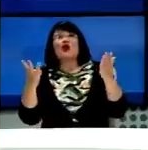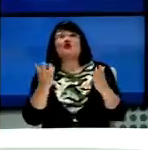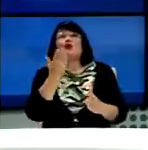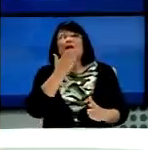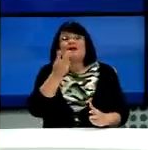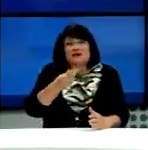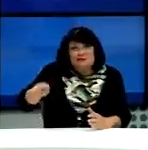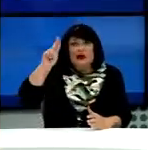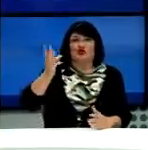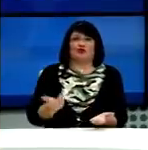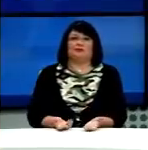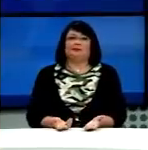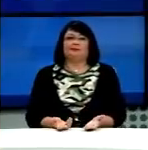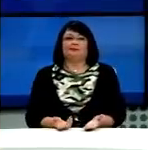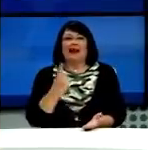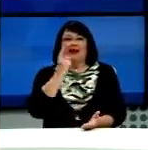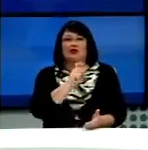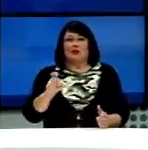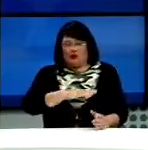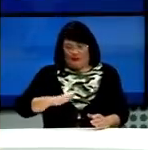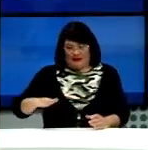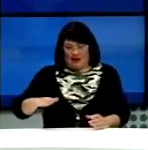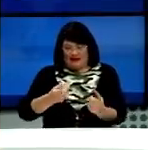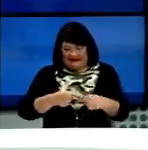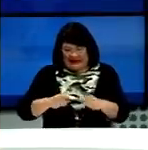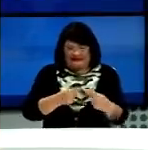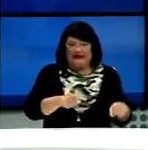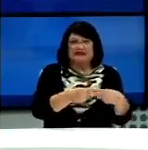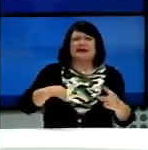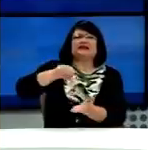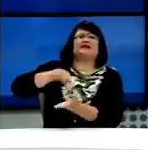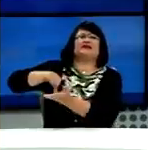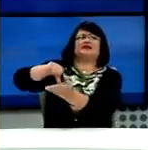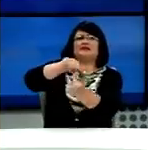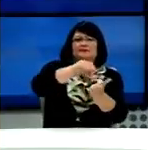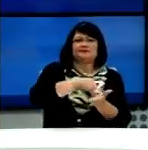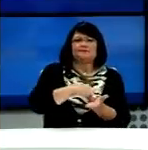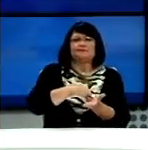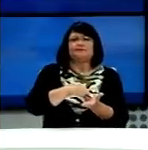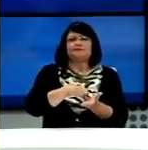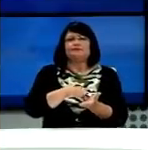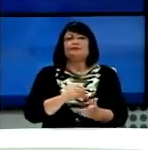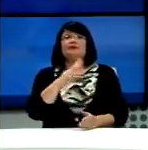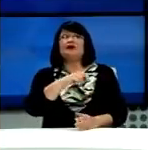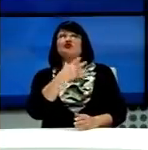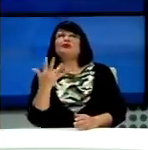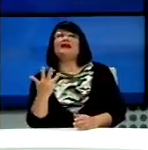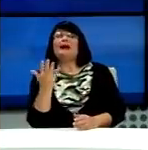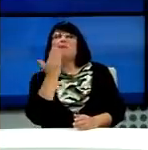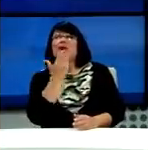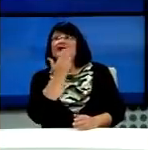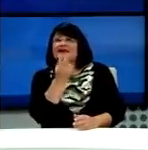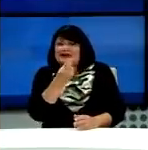και η συντριπτική πλειοψηφία αυτού του 1 εκατομμυρίου που ζει σε μεγάλα αστικά κέντρα με περισσότερους από 25